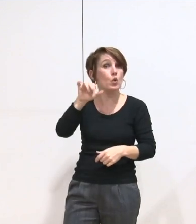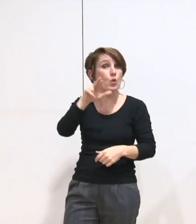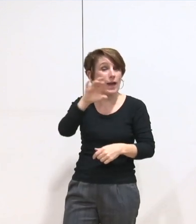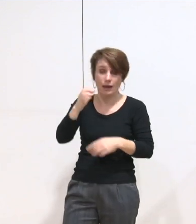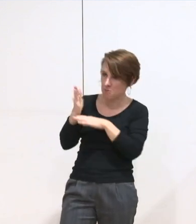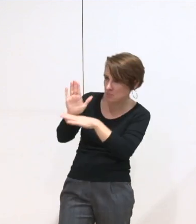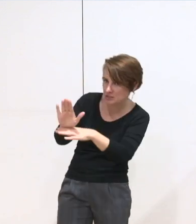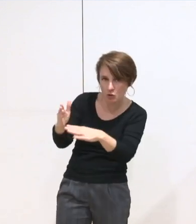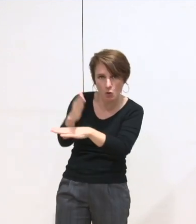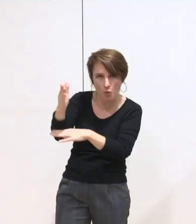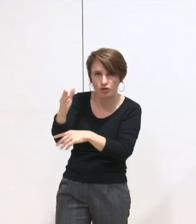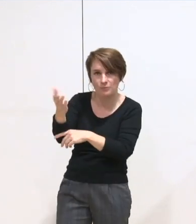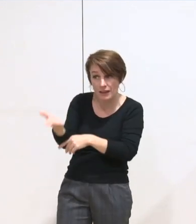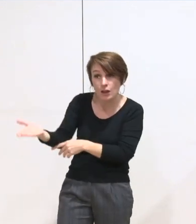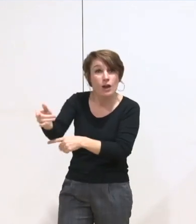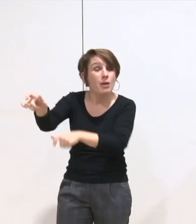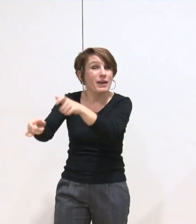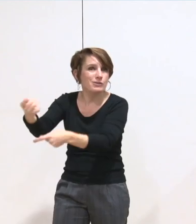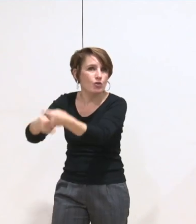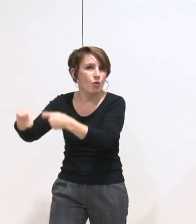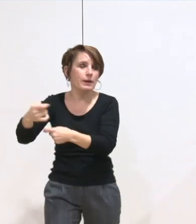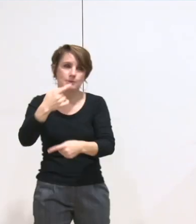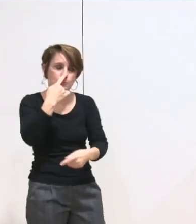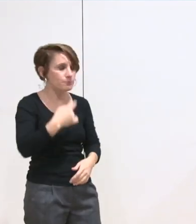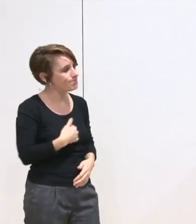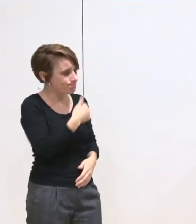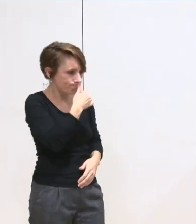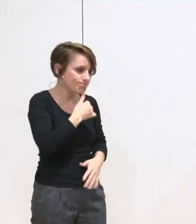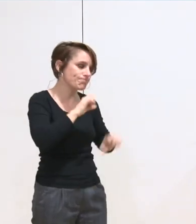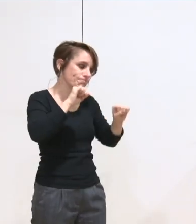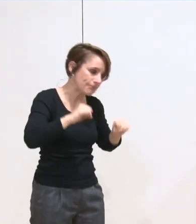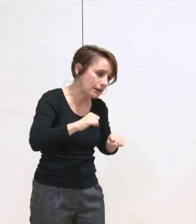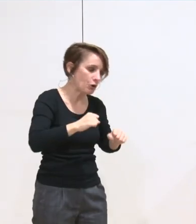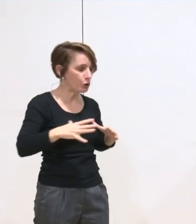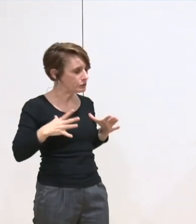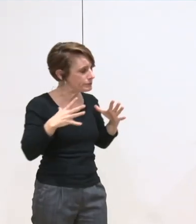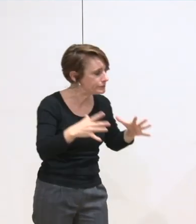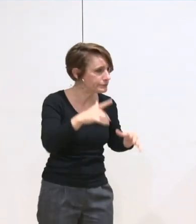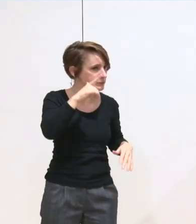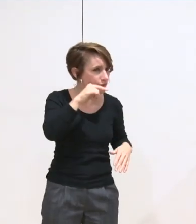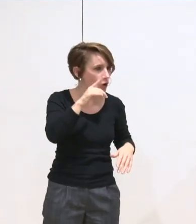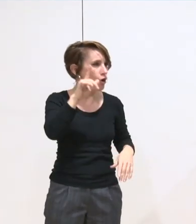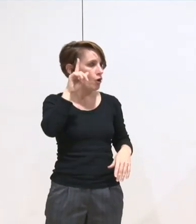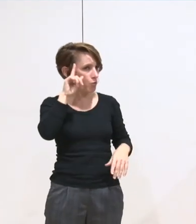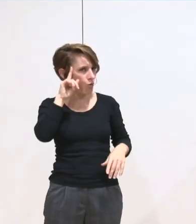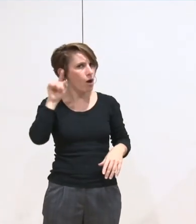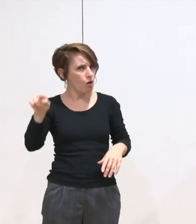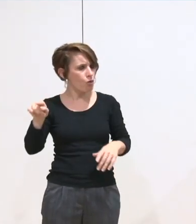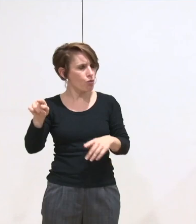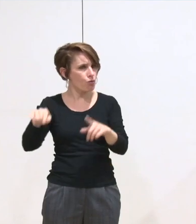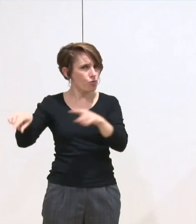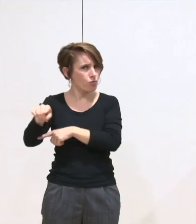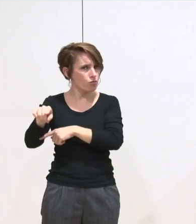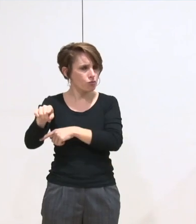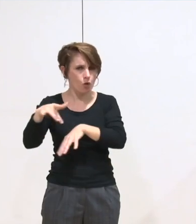commerçants s'engager, confiants dans cette démarche, puisqu'ils avaient, pour la plupart d'entre eux, en poche du solide, c'est-à-dire la lettre aux commerçants de